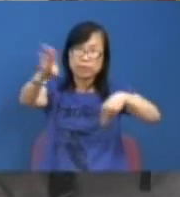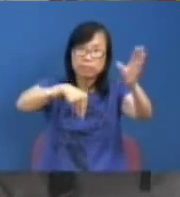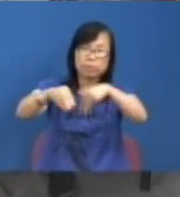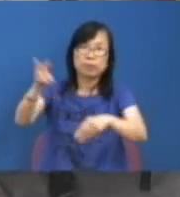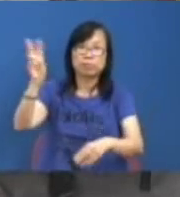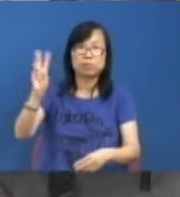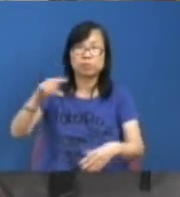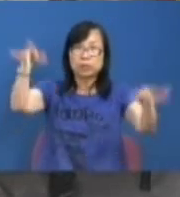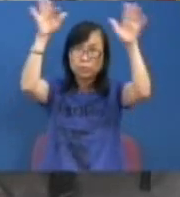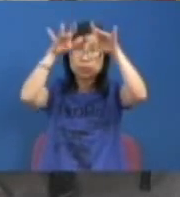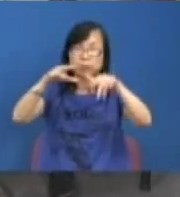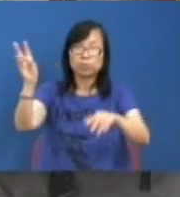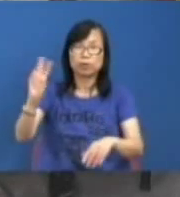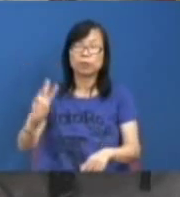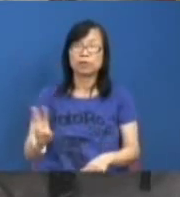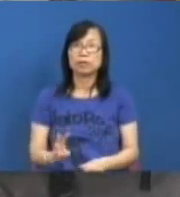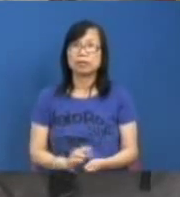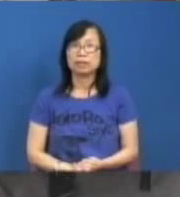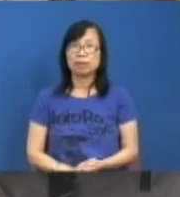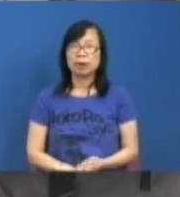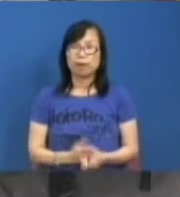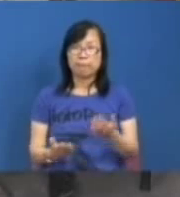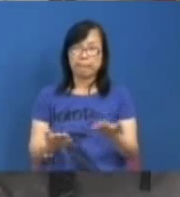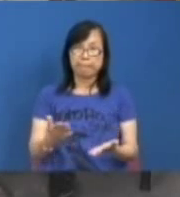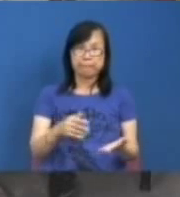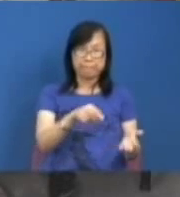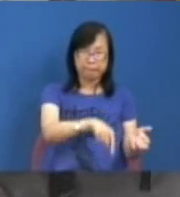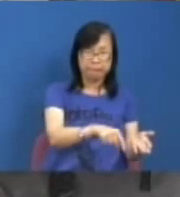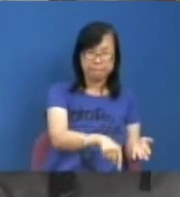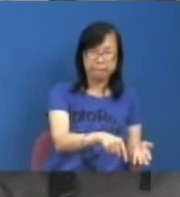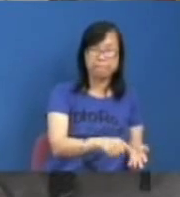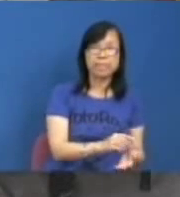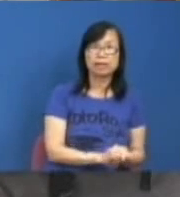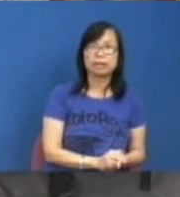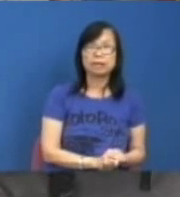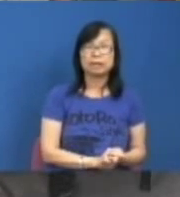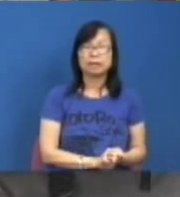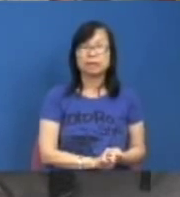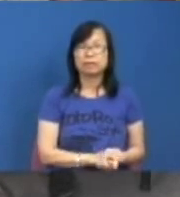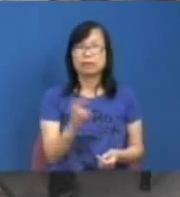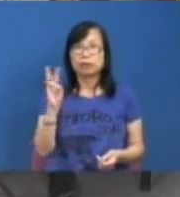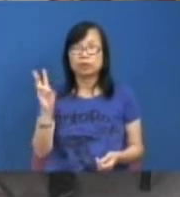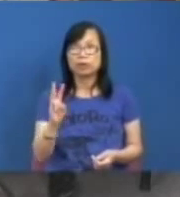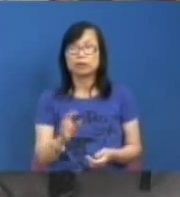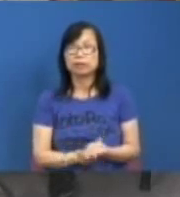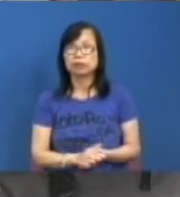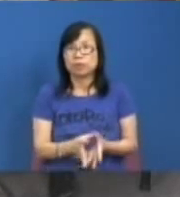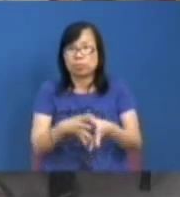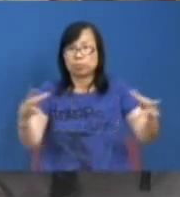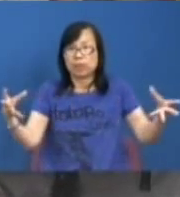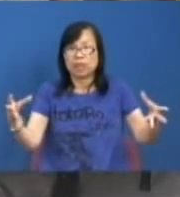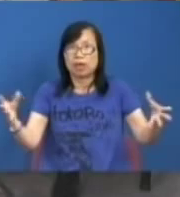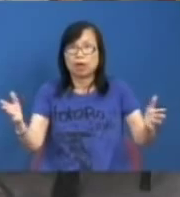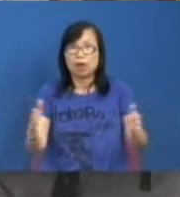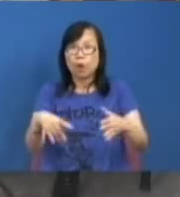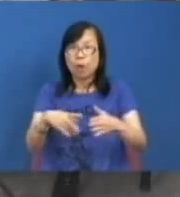者一些地下即是那個地樓面的水它這麼大量，而個屋